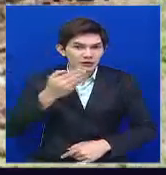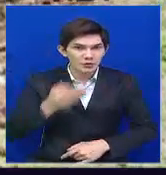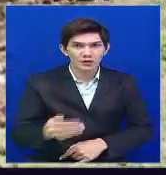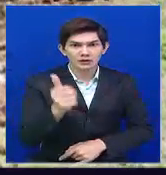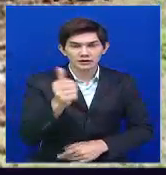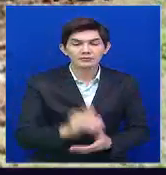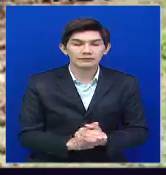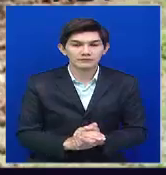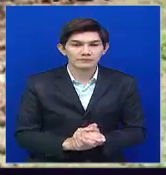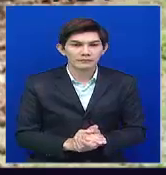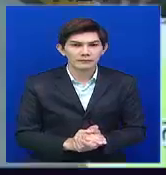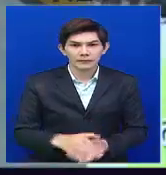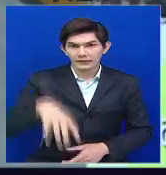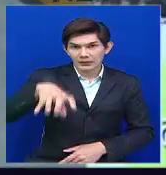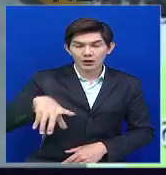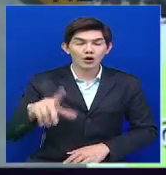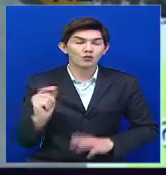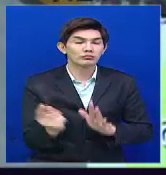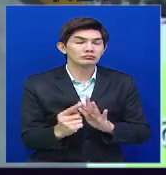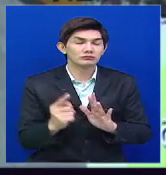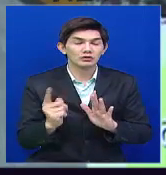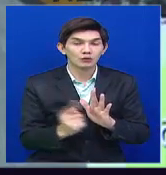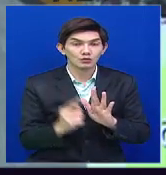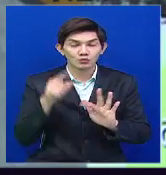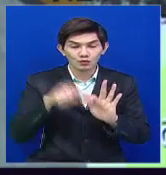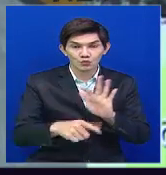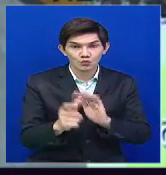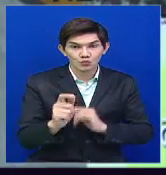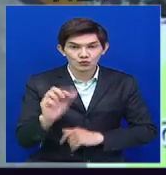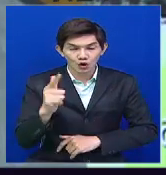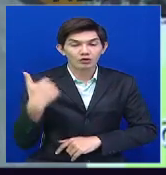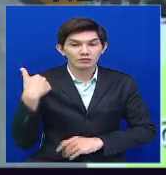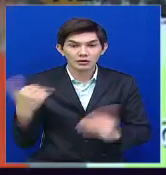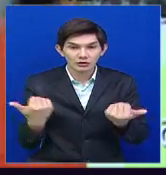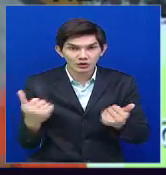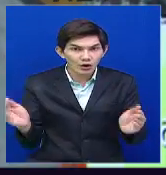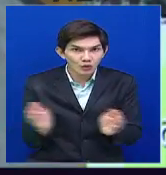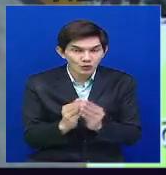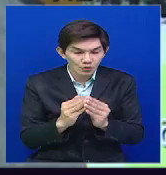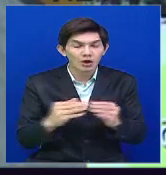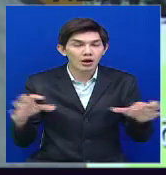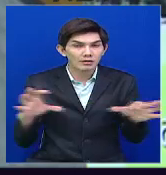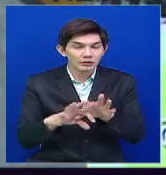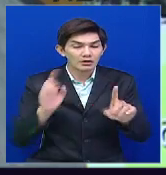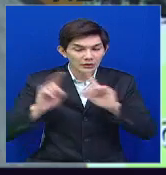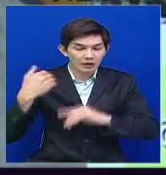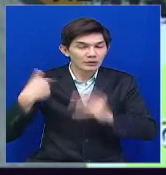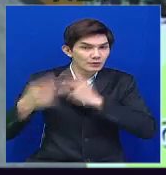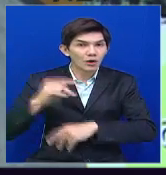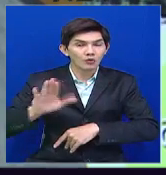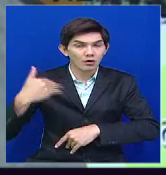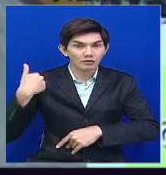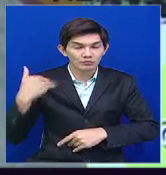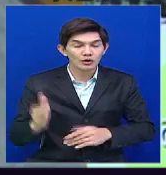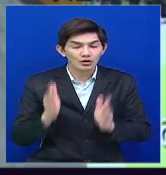น เรามีพิพิธภัณฑ์อู่ทองที่เราเข้าไปพัฒนาแล้วก็ไปรวบรวมเรื่องราวที่เกี่ยวกับเมืองโบราณอู่ทองไว้เพราะนั้นสิ่งที่สำคัญต่อไปคือเ